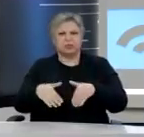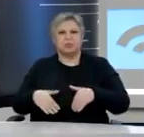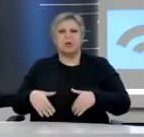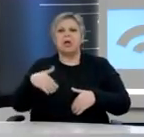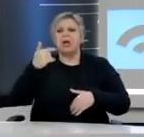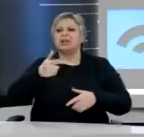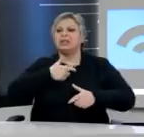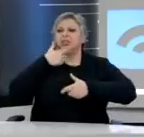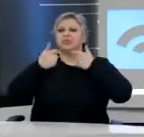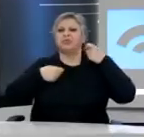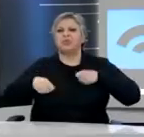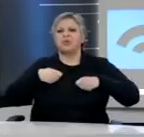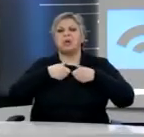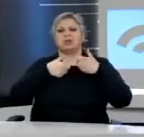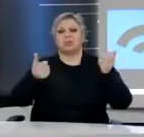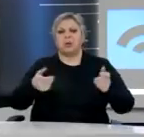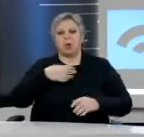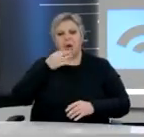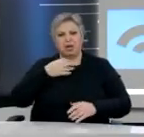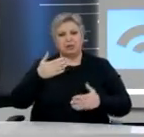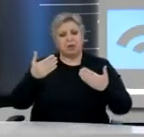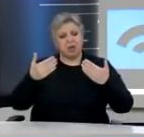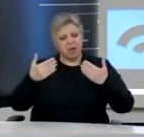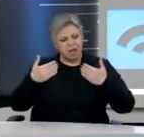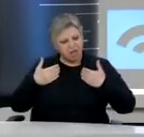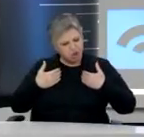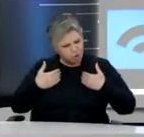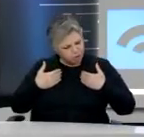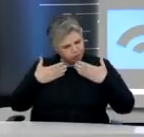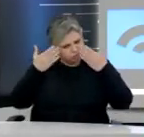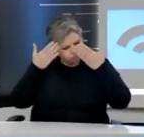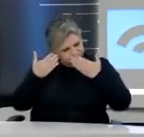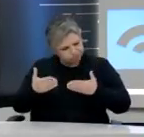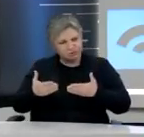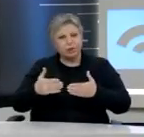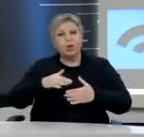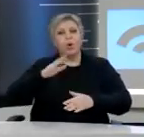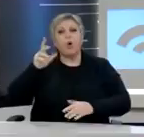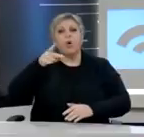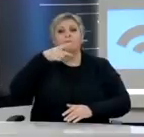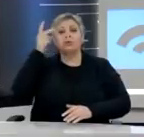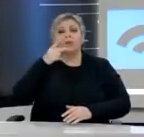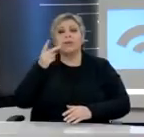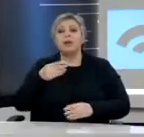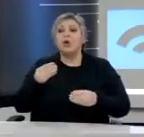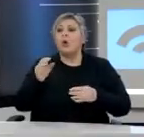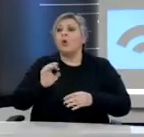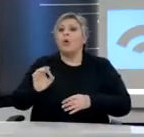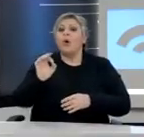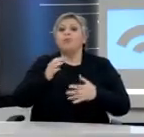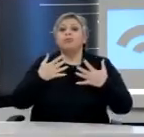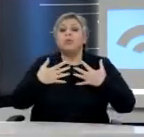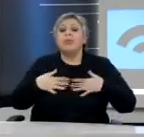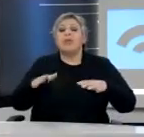συνθήματα. Ελάτε. Όπου θέλετε, όπως θέλετε και όποτε θέλετε. Και εδώ δεν θα το